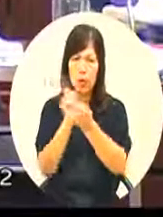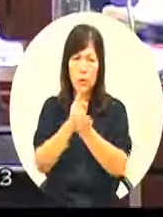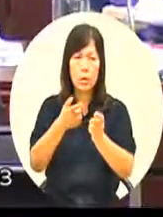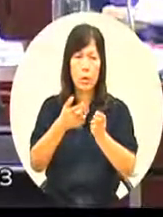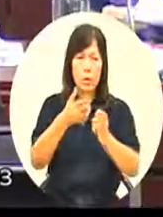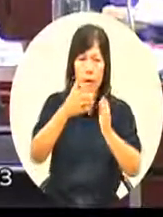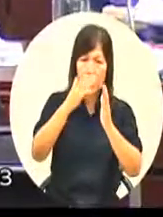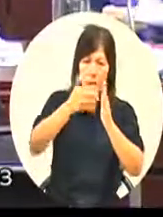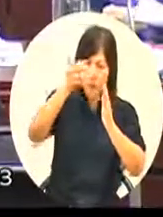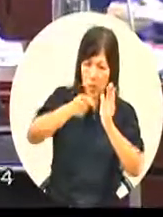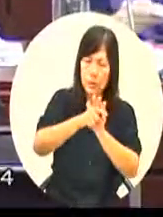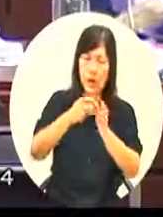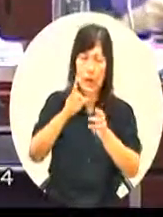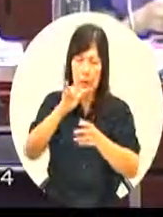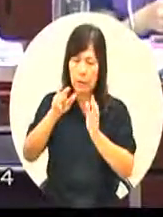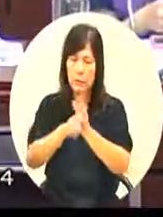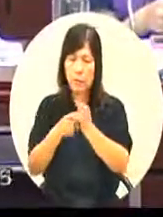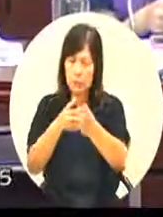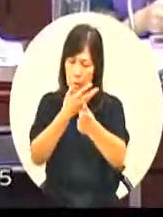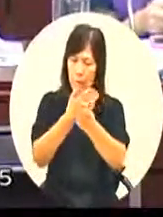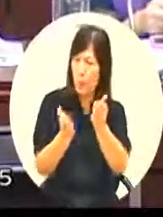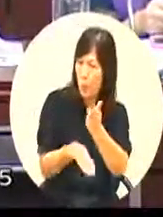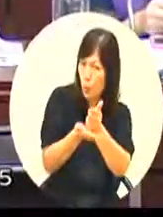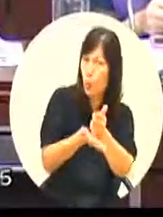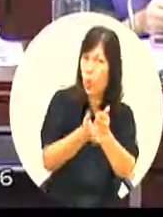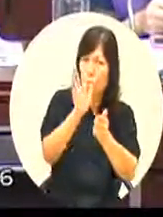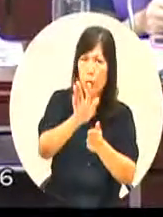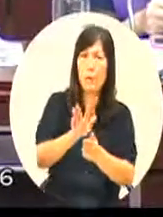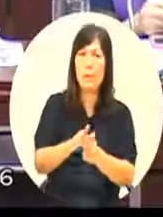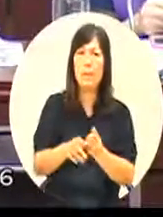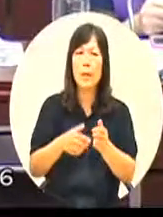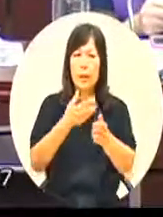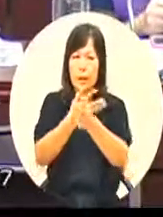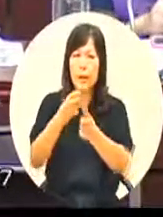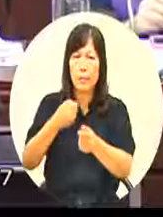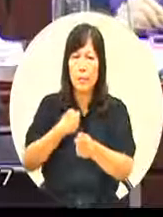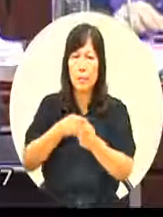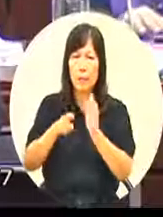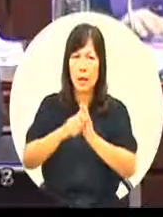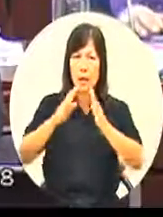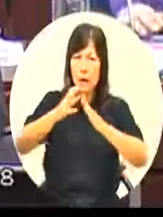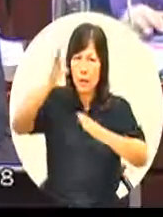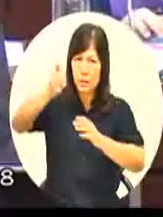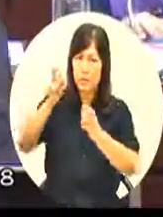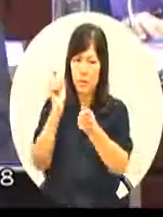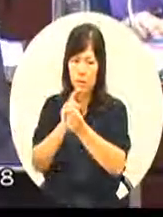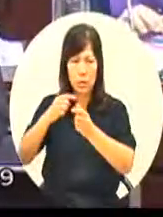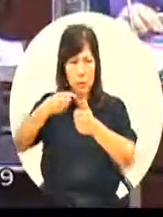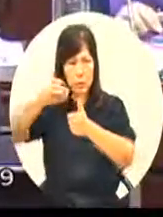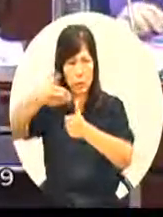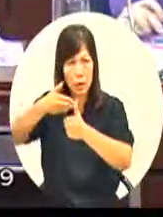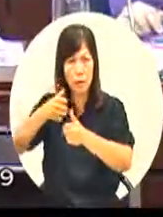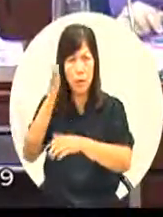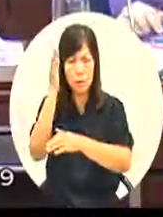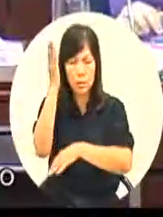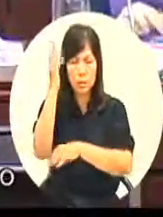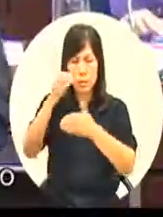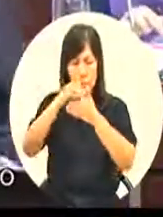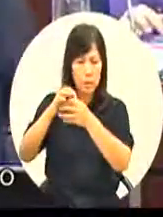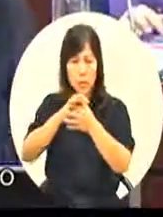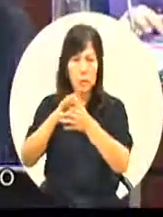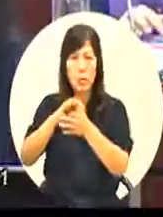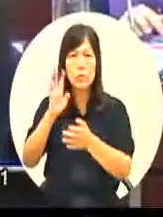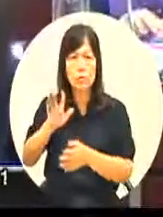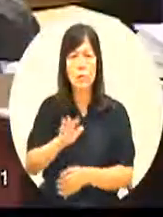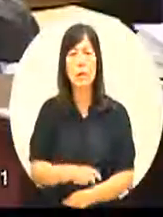面的一个用心的肯定啊。然后我们希望让他们更了解陈菊市长对这个教育的政策的关心。 好，谢